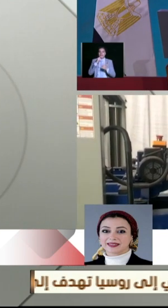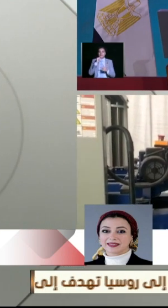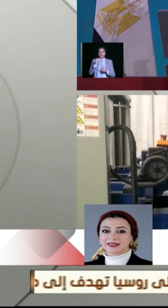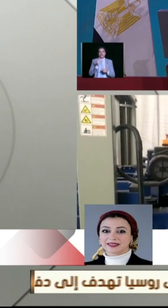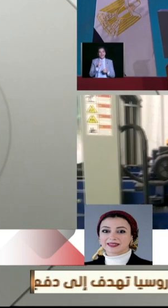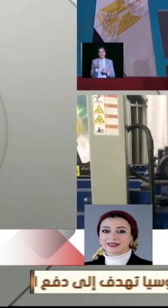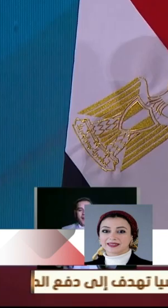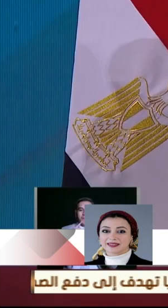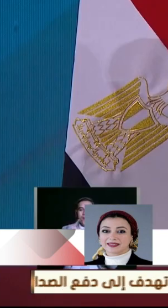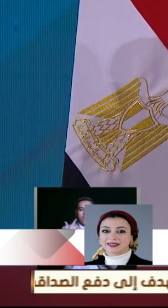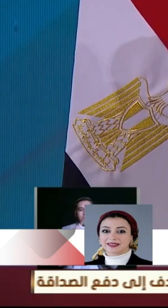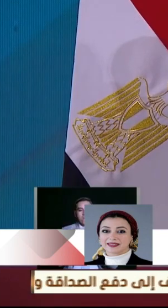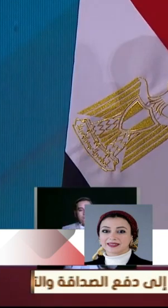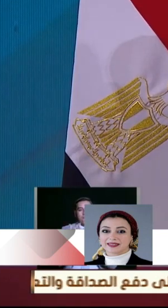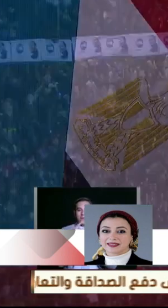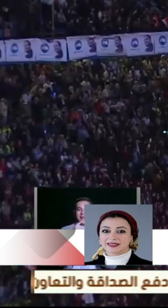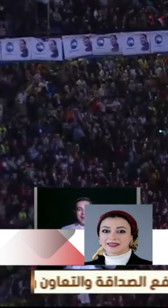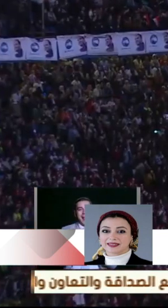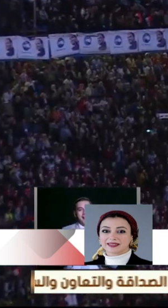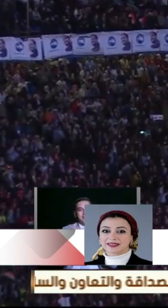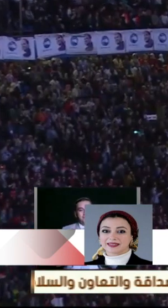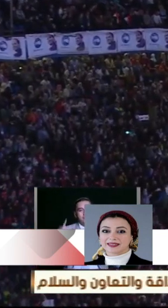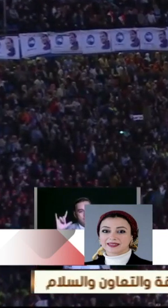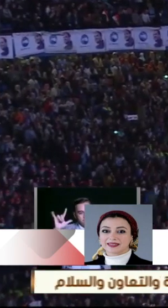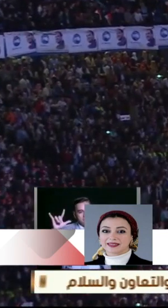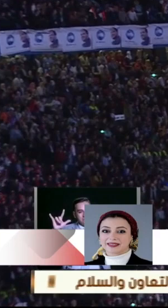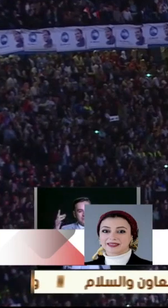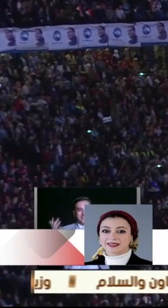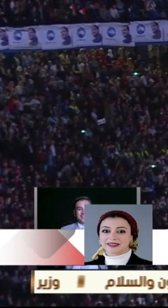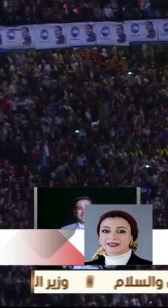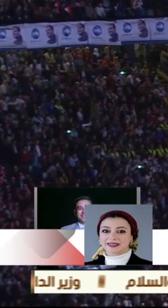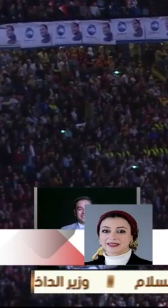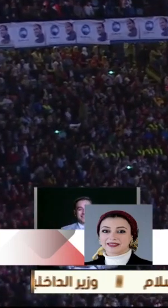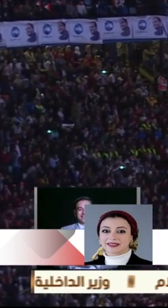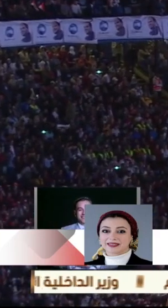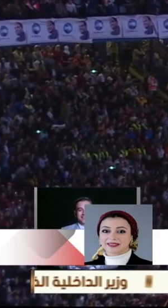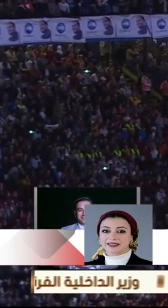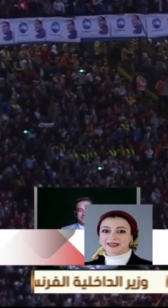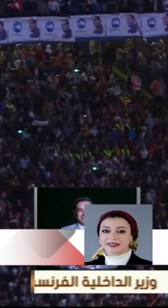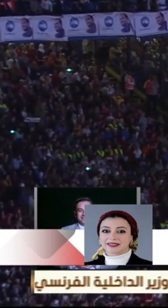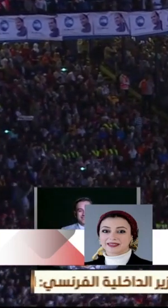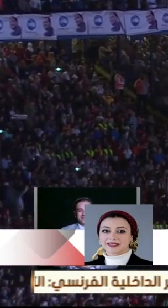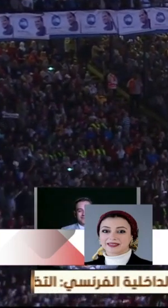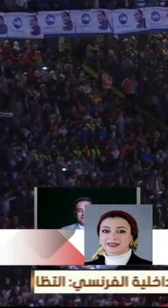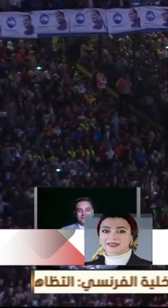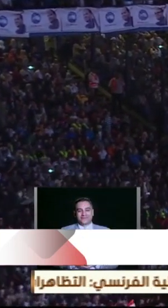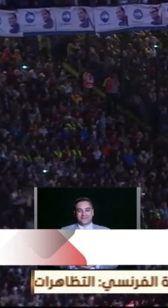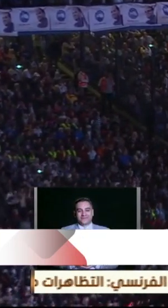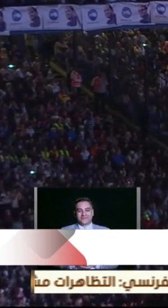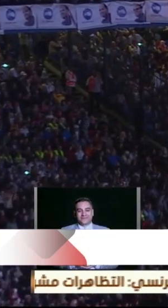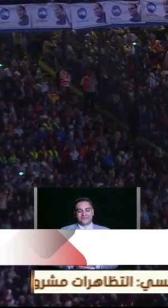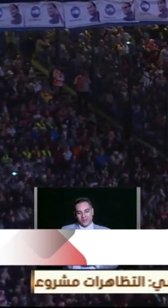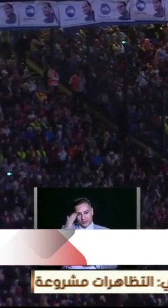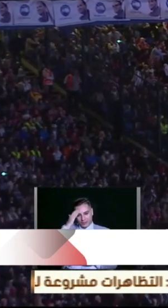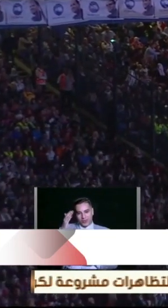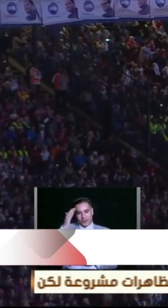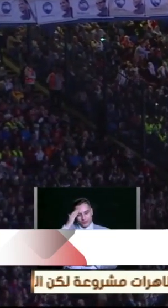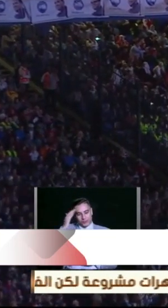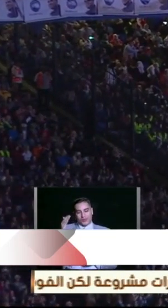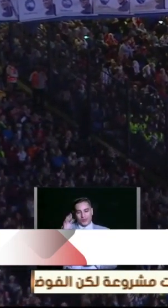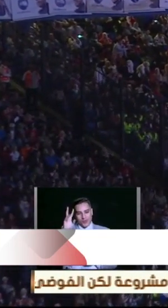لغه الاشاره ومبادره بتدعمها بالتعاون مع وزاره التربيه والتعليم